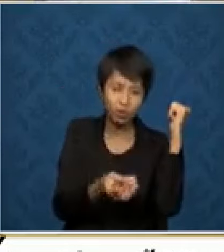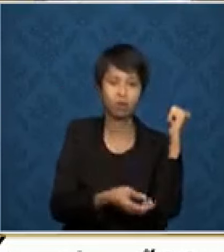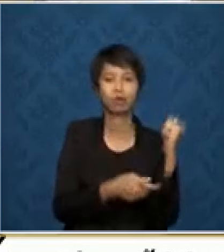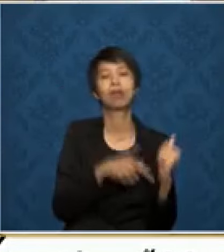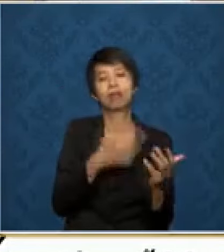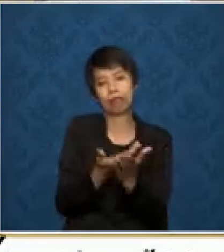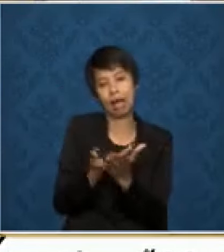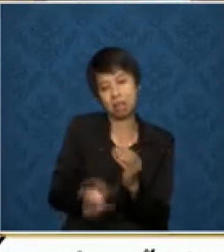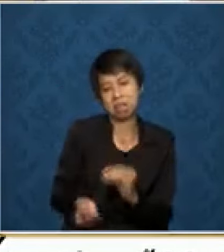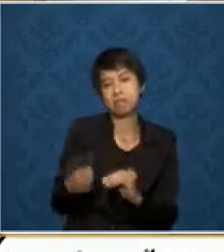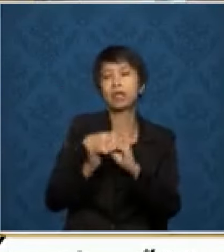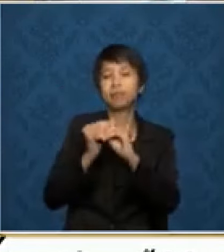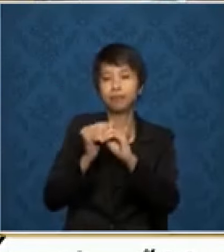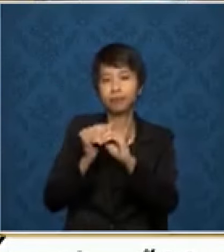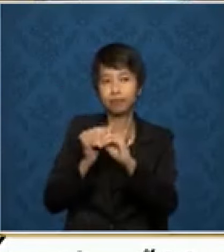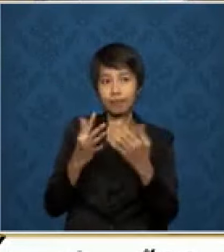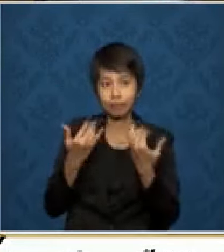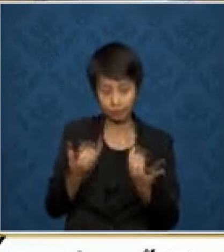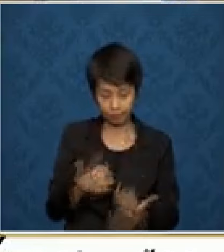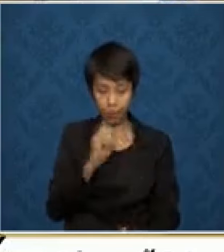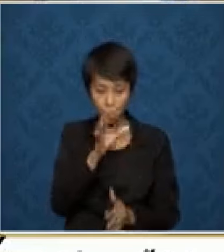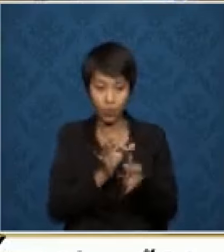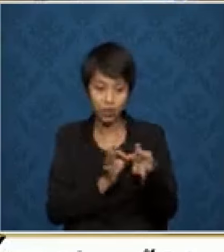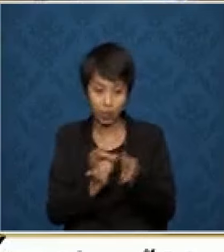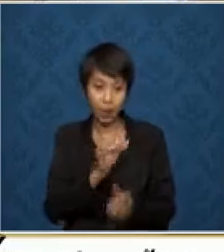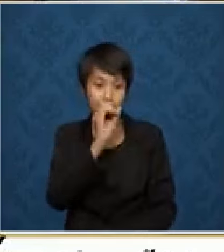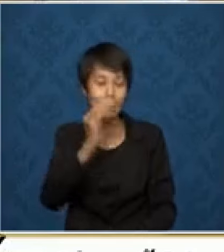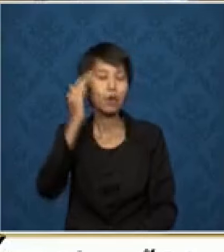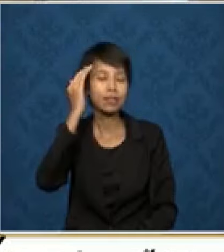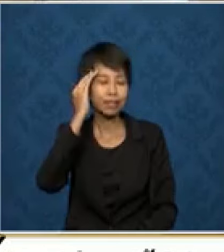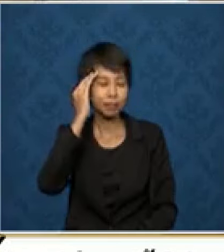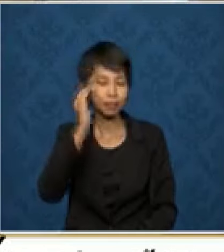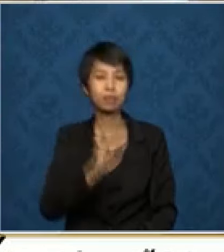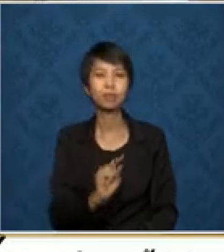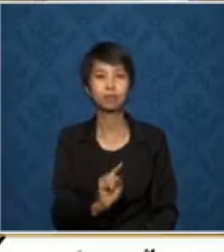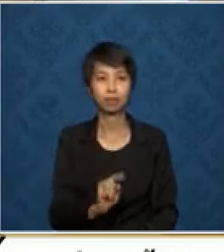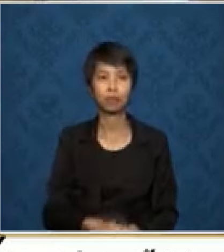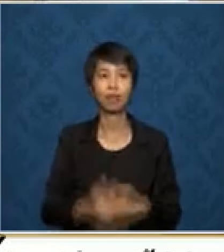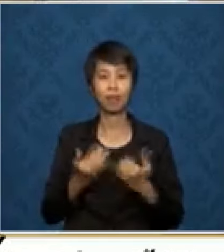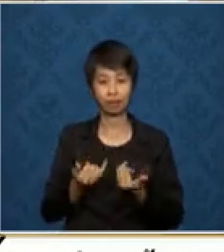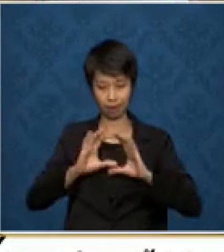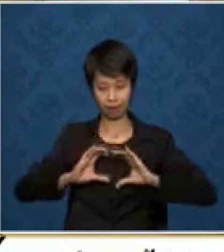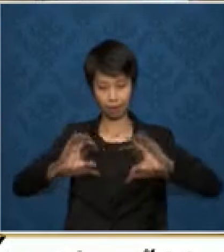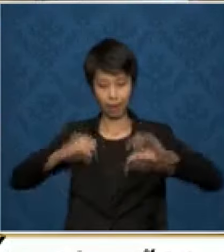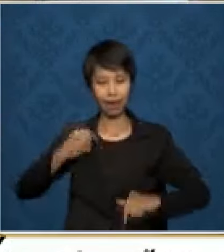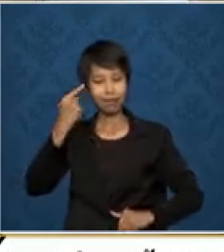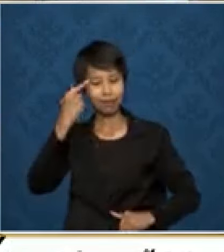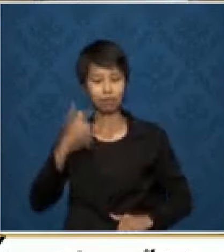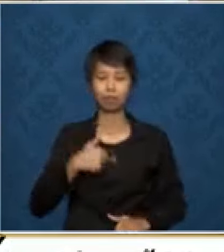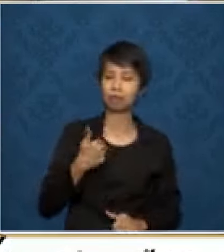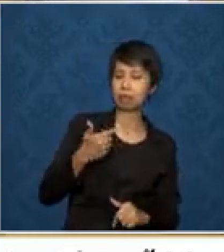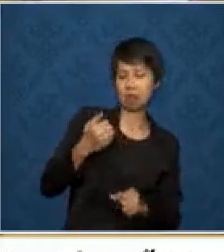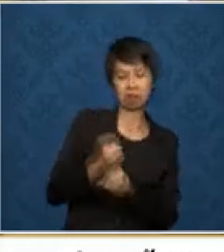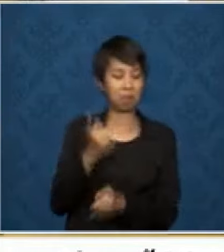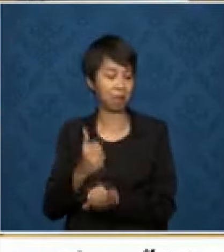ยิ่งขึ้นไปใหญ่ขอกราบเรียนกับท่านประธานเพื่อบอกสั้นๆแต่เพียงว่ารัฐบาลต้องไม่หลงทางครับ